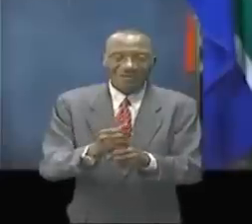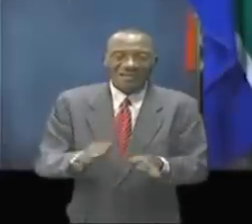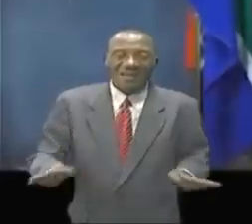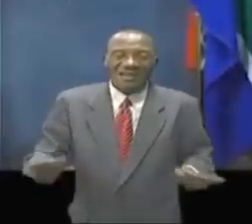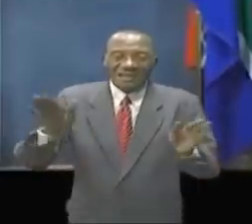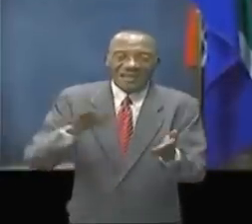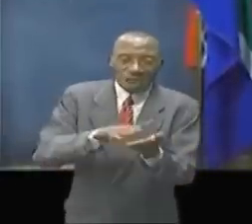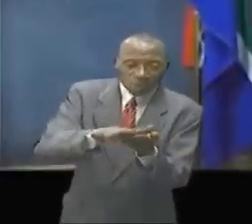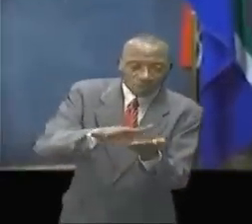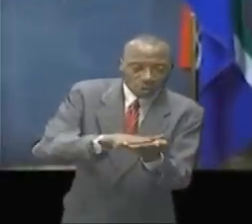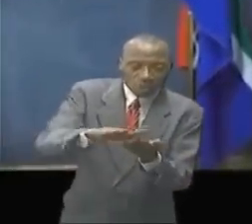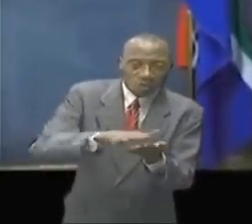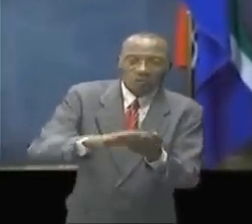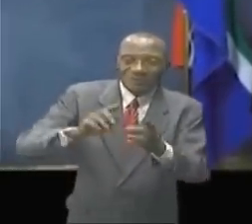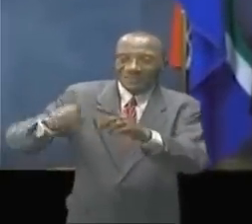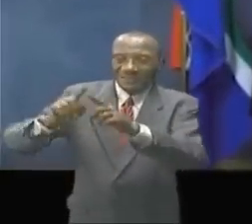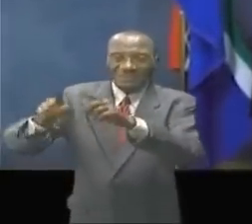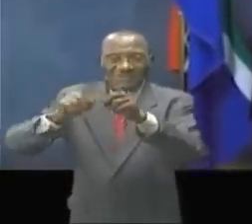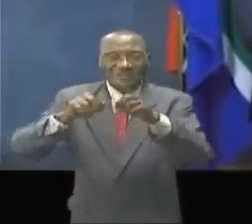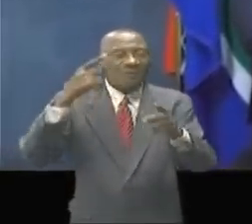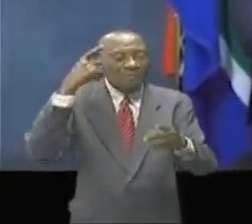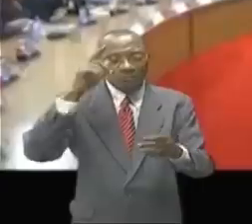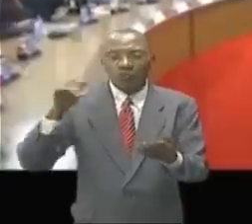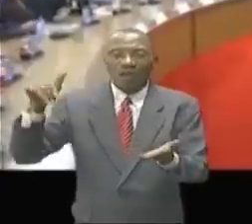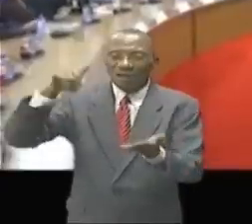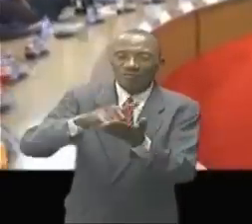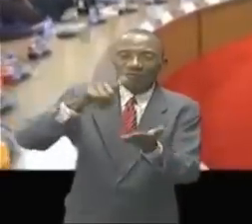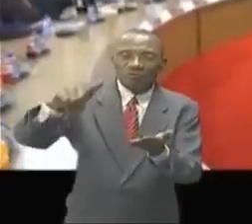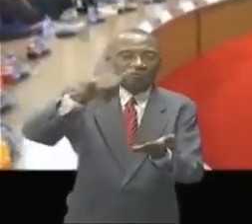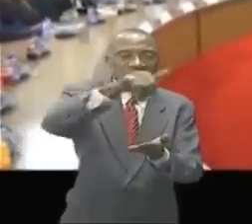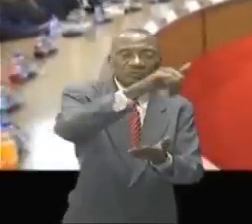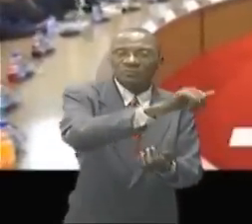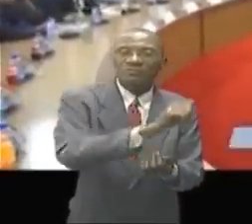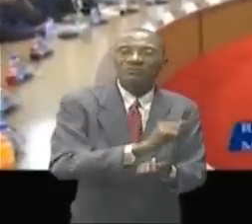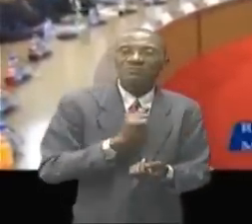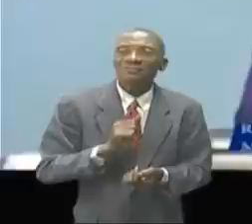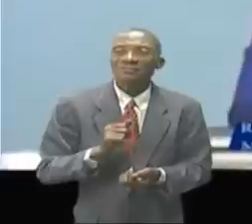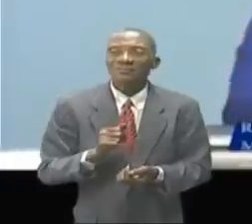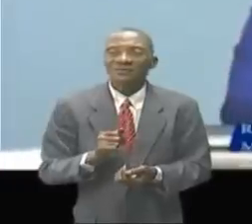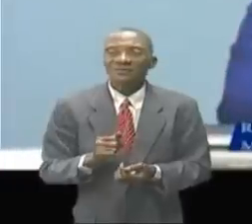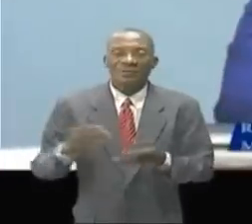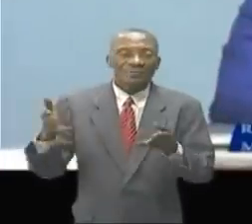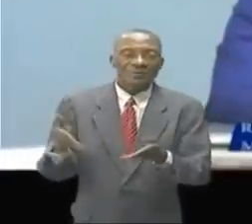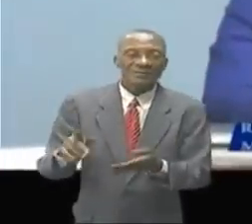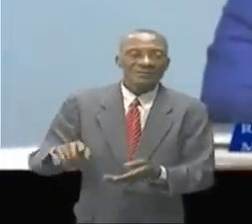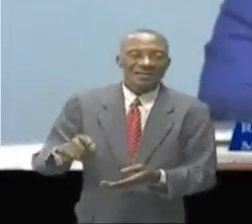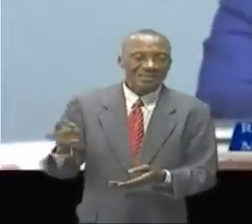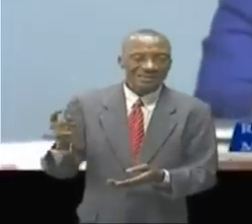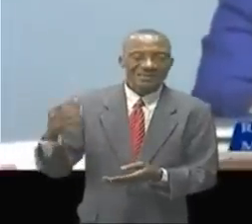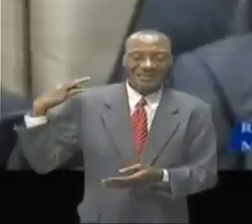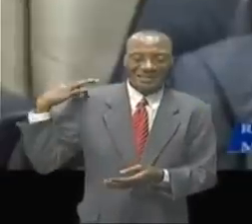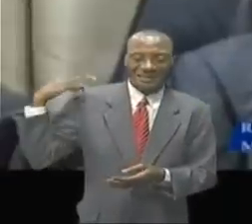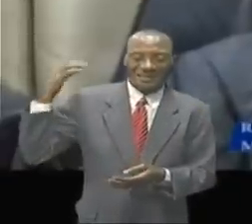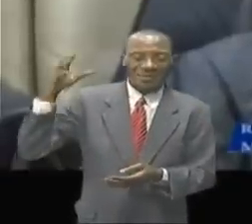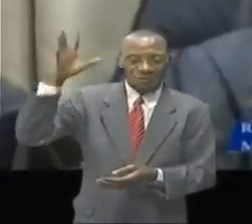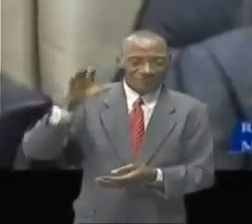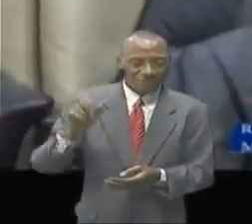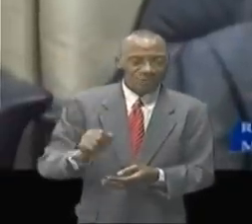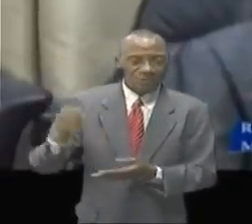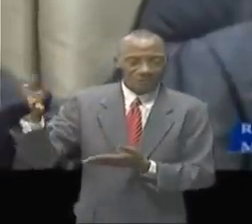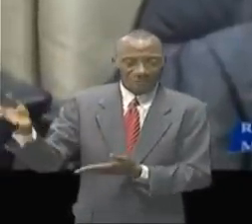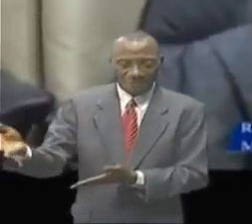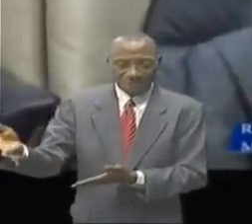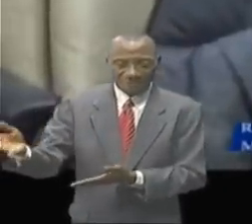construction d'ici là pour être vraiment pratique sur le terrain. Était présent à la cérémonie une forte délégation sud-africaine et celle